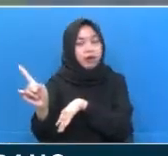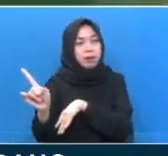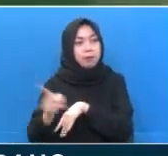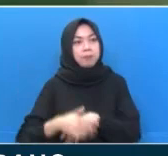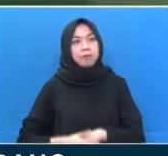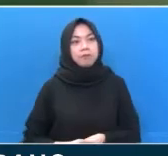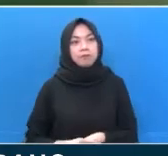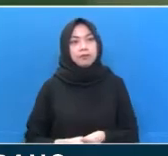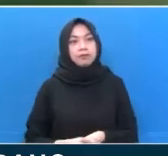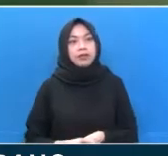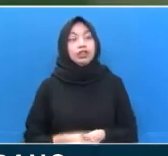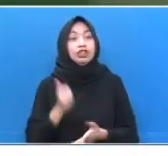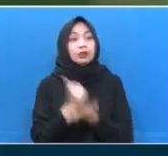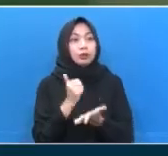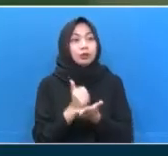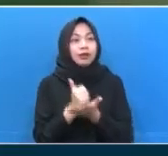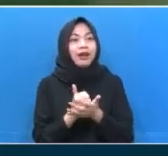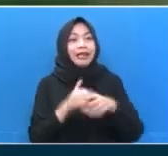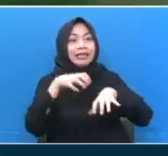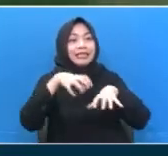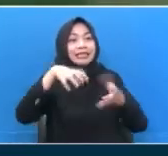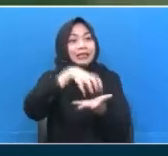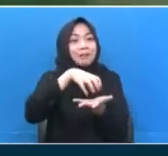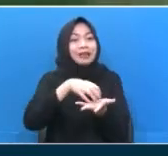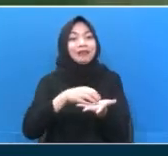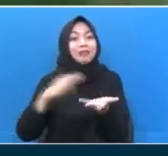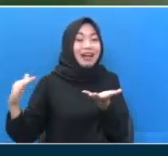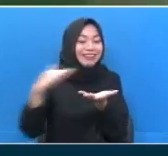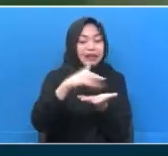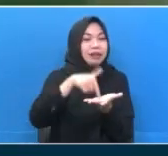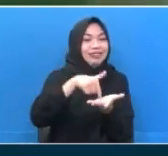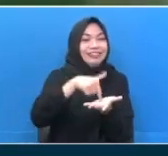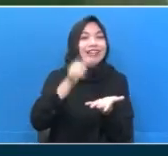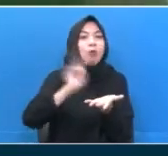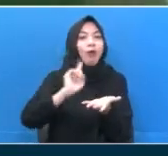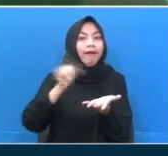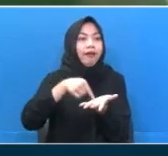Itu adalah parkir yang tidak direkomendasikan. Tidak boleh itu parkir sebenarnya.